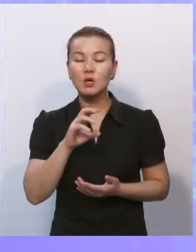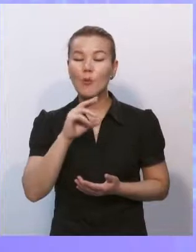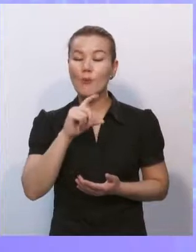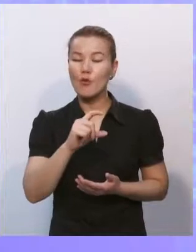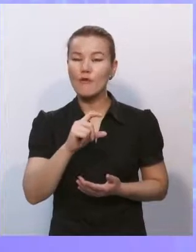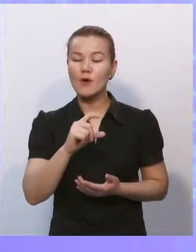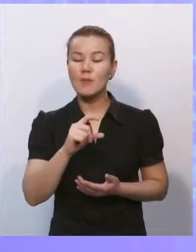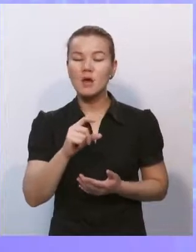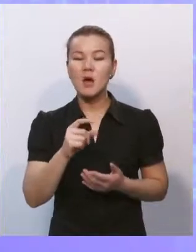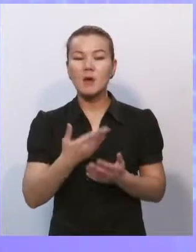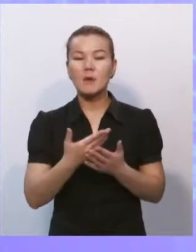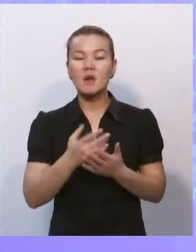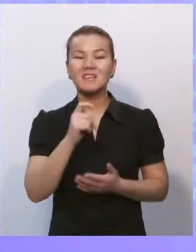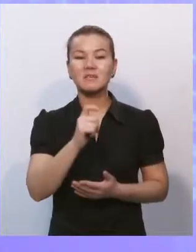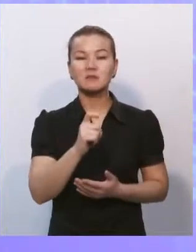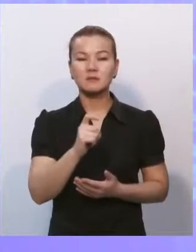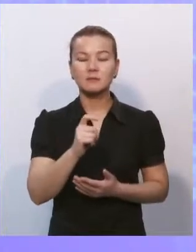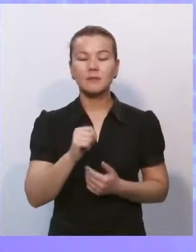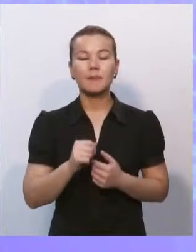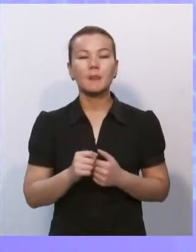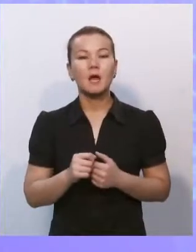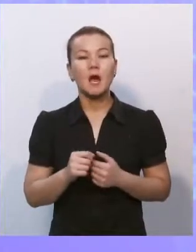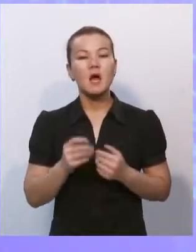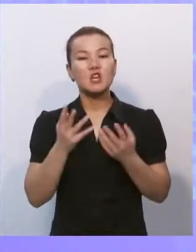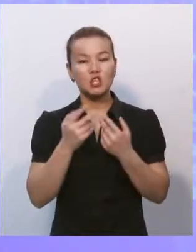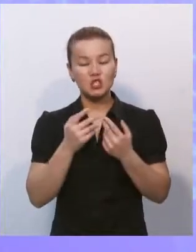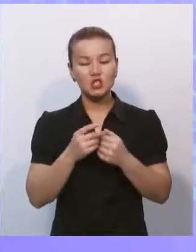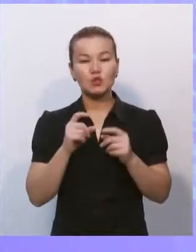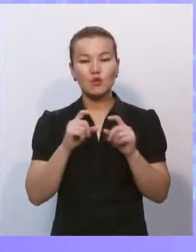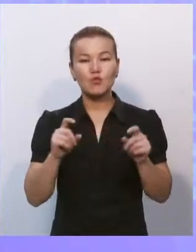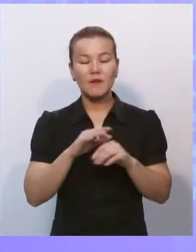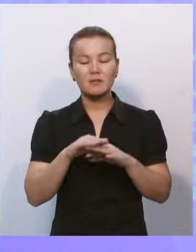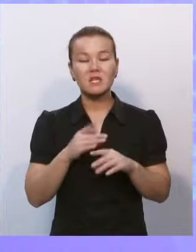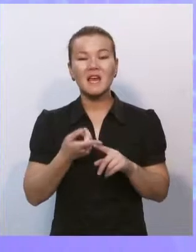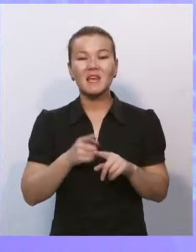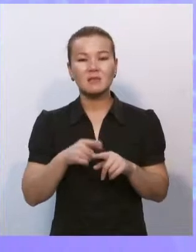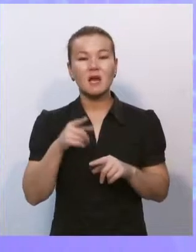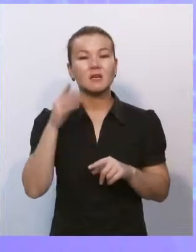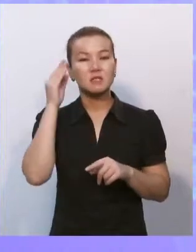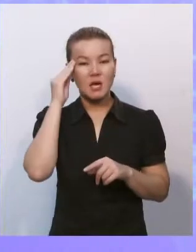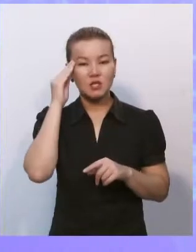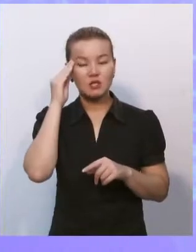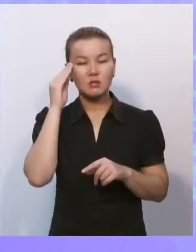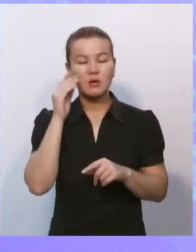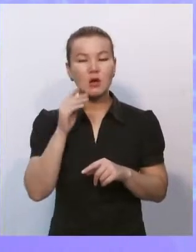x решить уравнение это значит